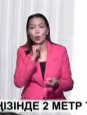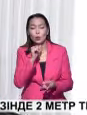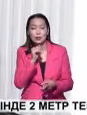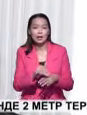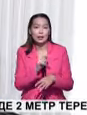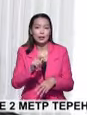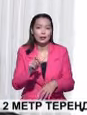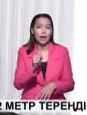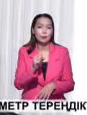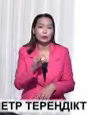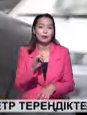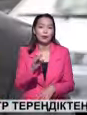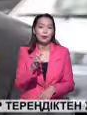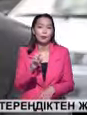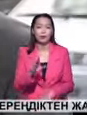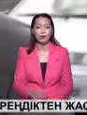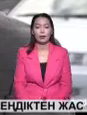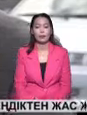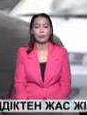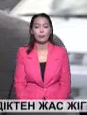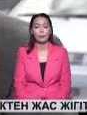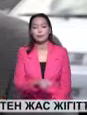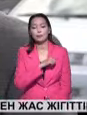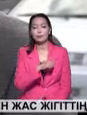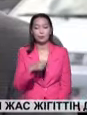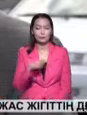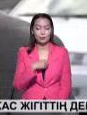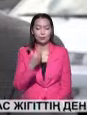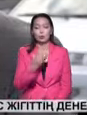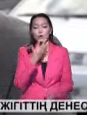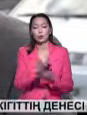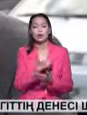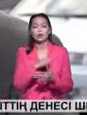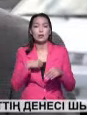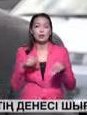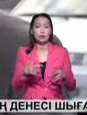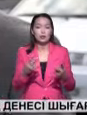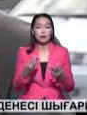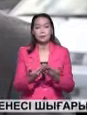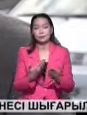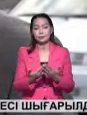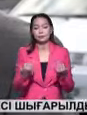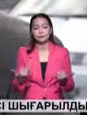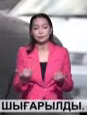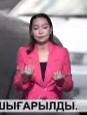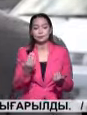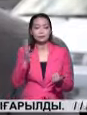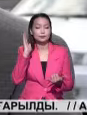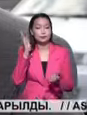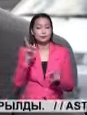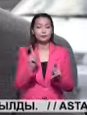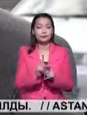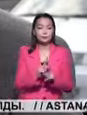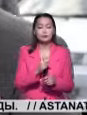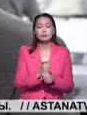Айбек Таңатбаев. Енді сөзден іске көшетін уақыт келді. Бұл тұрғыда жаңағы шенді шекпенділерге қатан